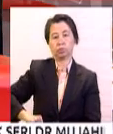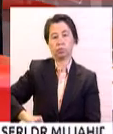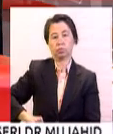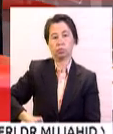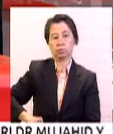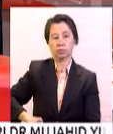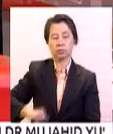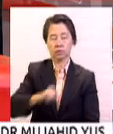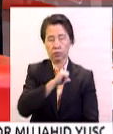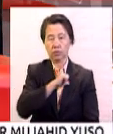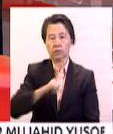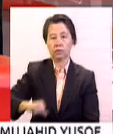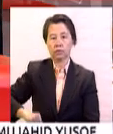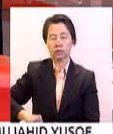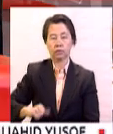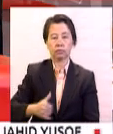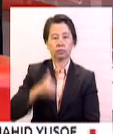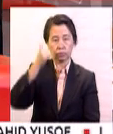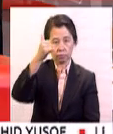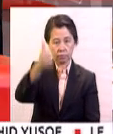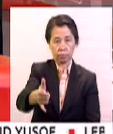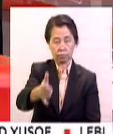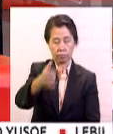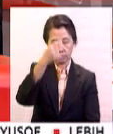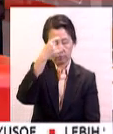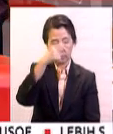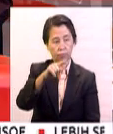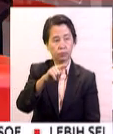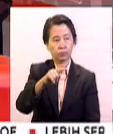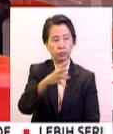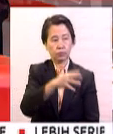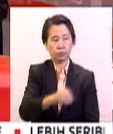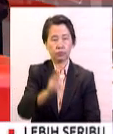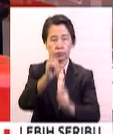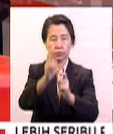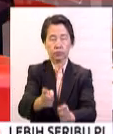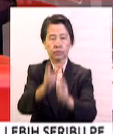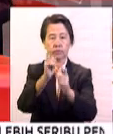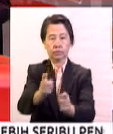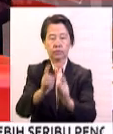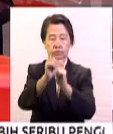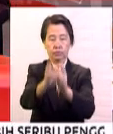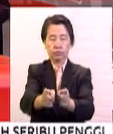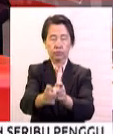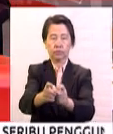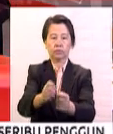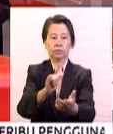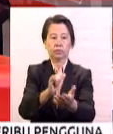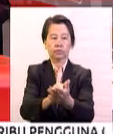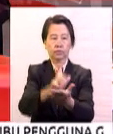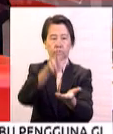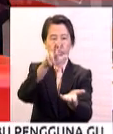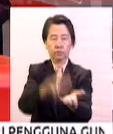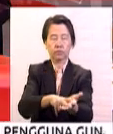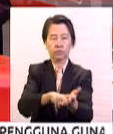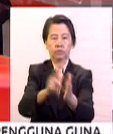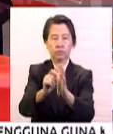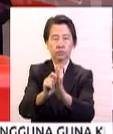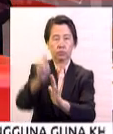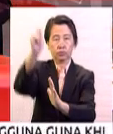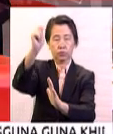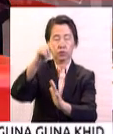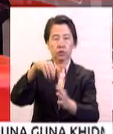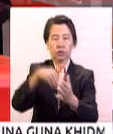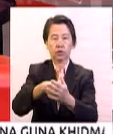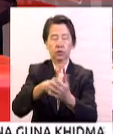Riayatuddin Al-Mustafa Billahsyah berkenan untuk berangkat hadir dan menyampaikan anugerah utama yang merupakan pengiktirafan tertinggi